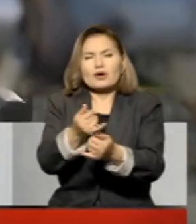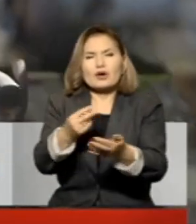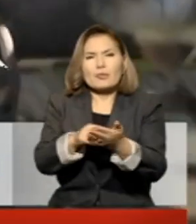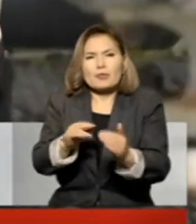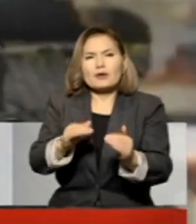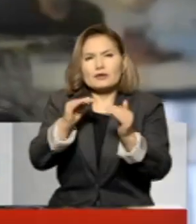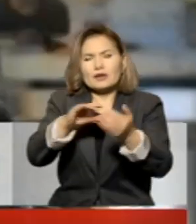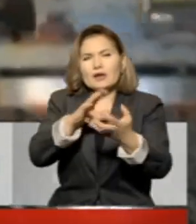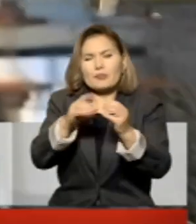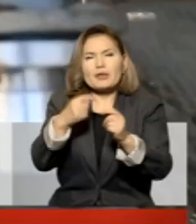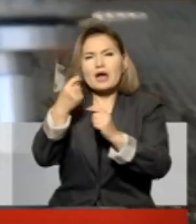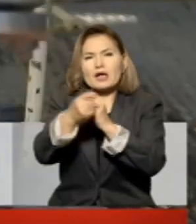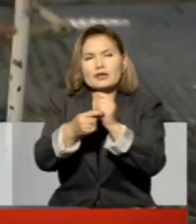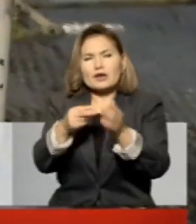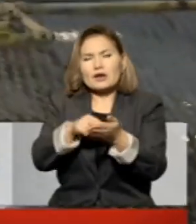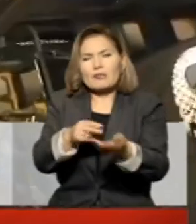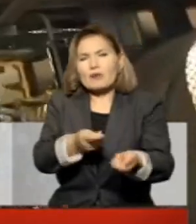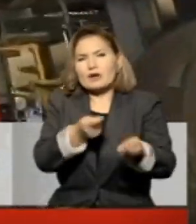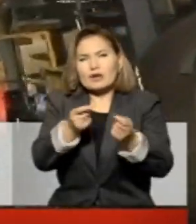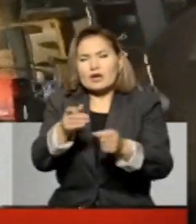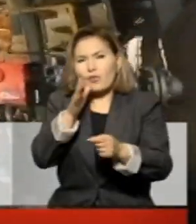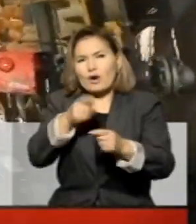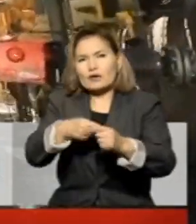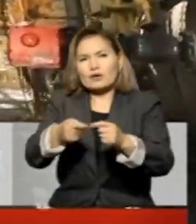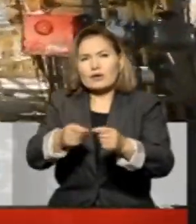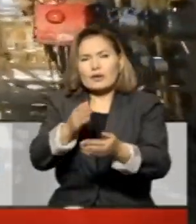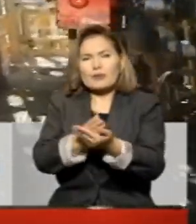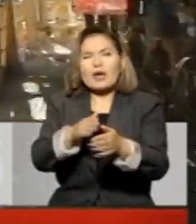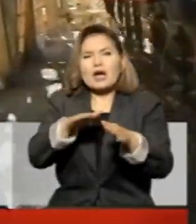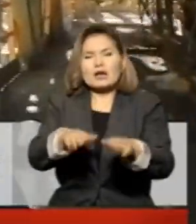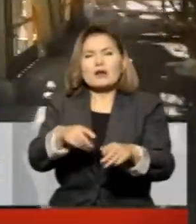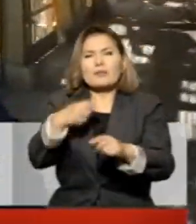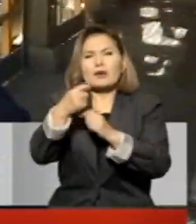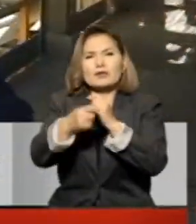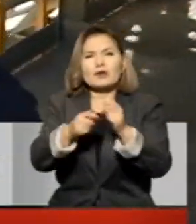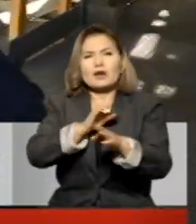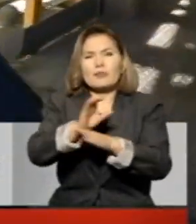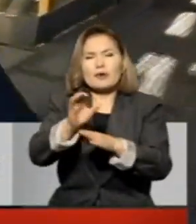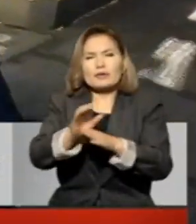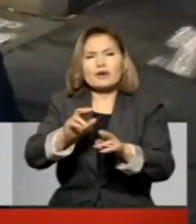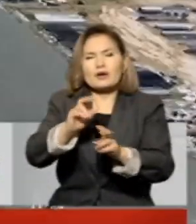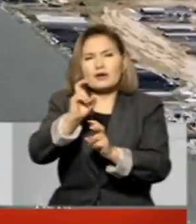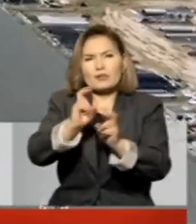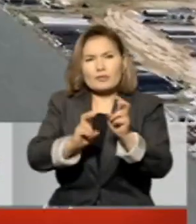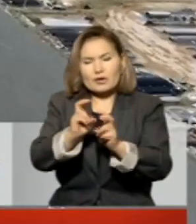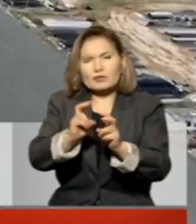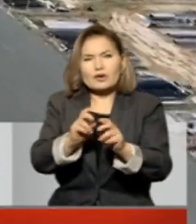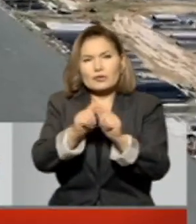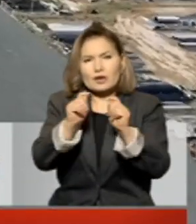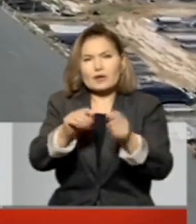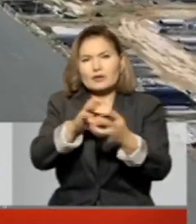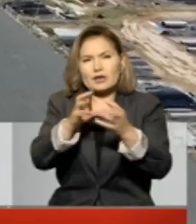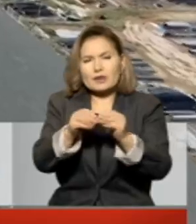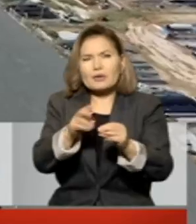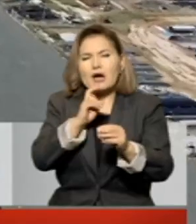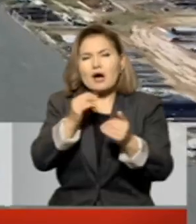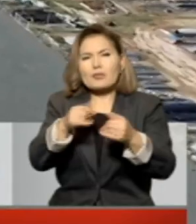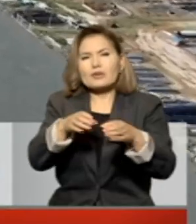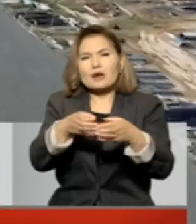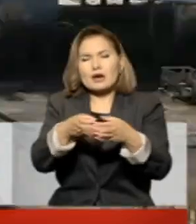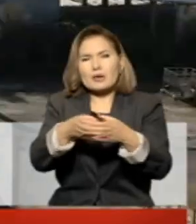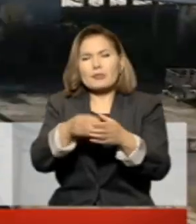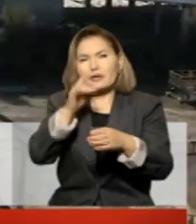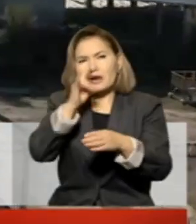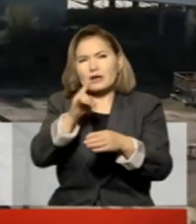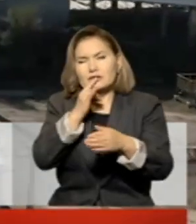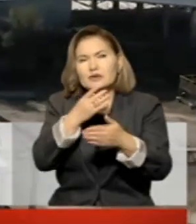үстіне тауардың келетін уақыты да ұзарған. Сондықтан жергілікті тауар өндірушілерге басымдық берілмек. Қазірдің өзінде мұнай компаниялары